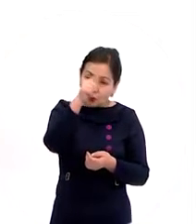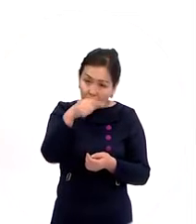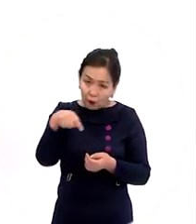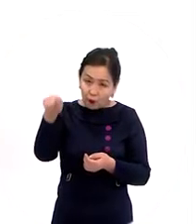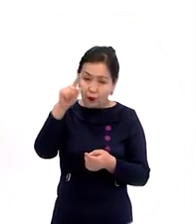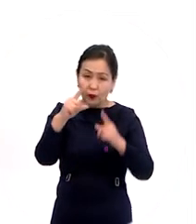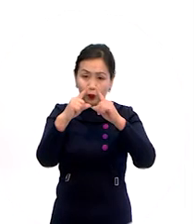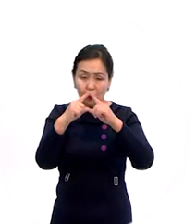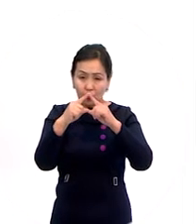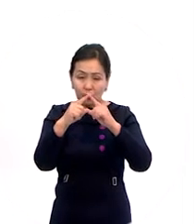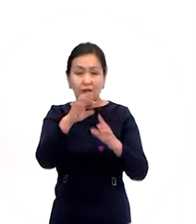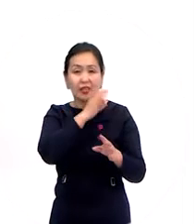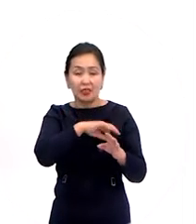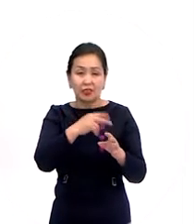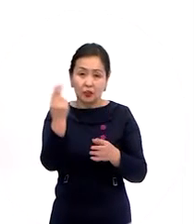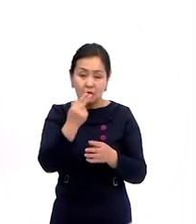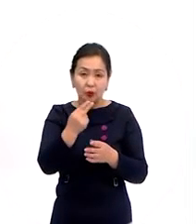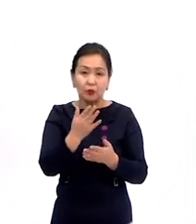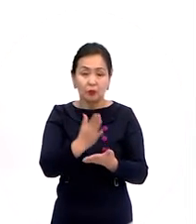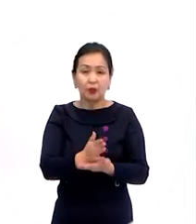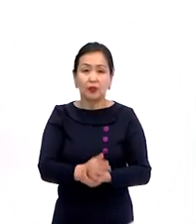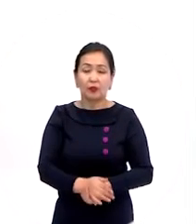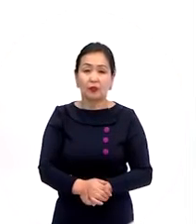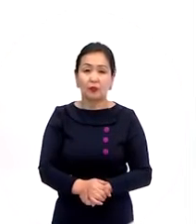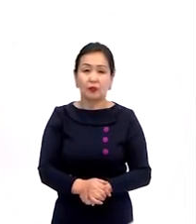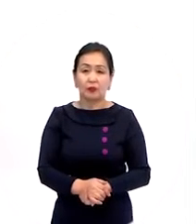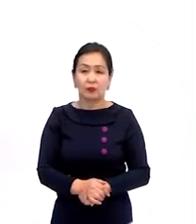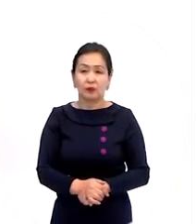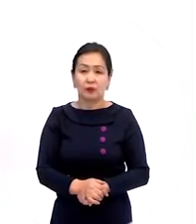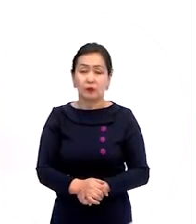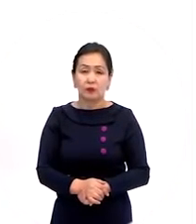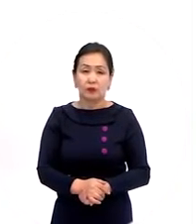дугуй дүрс, гуруулжин дүрс ашиглаж зурвал